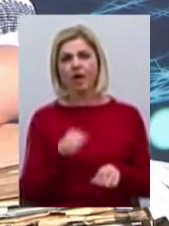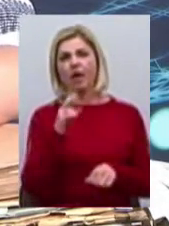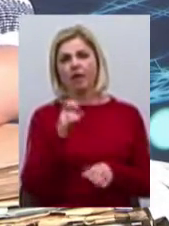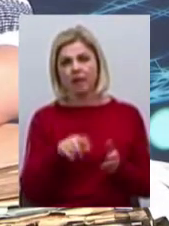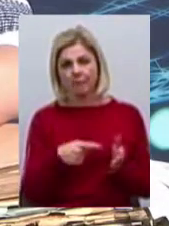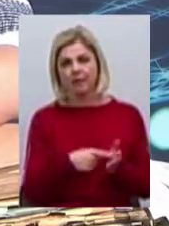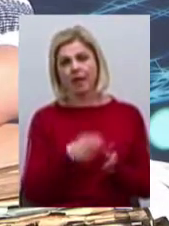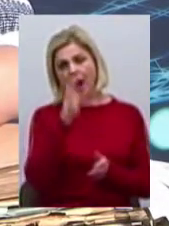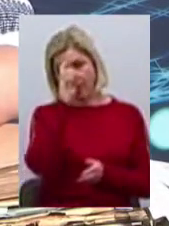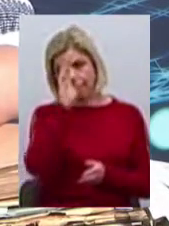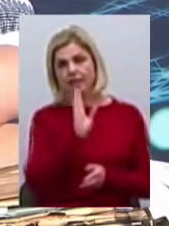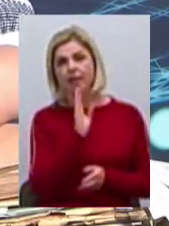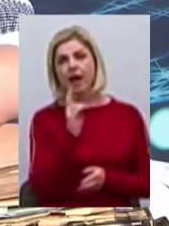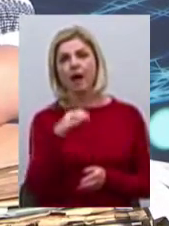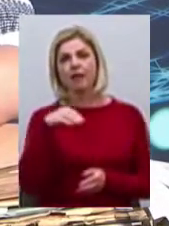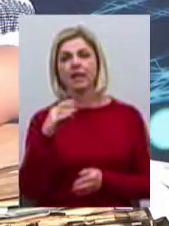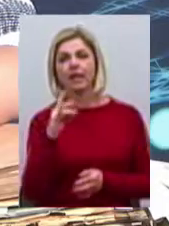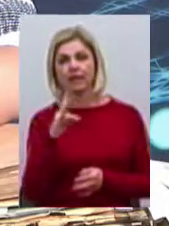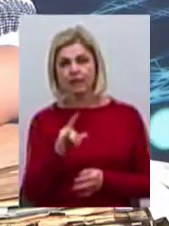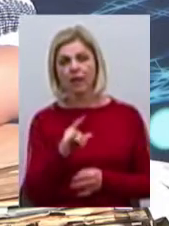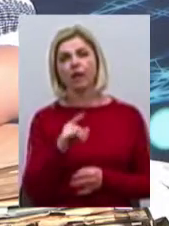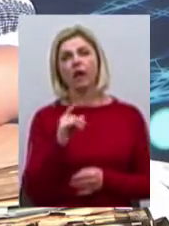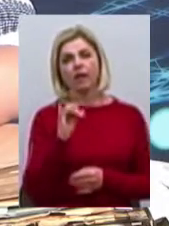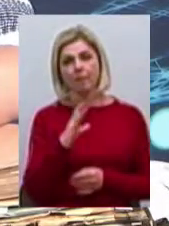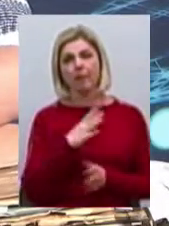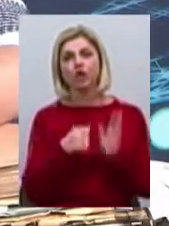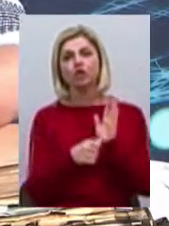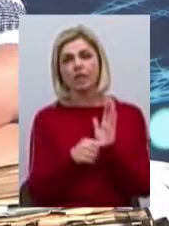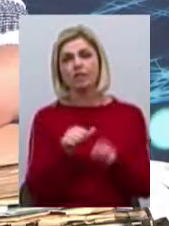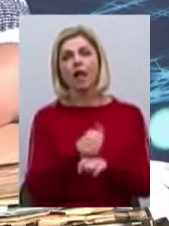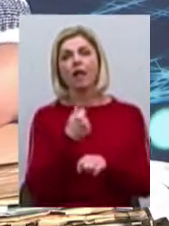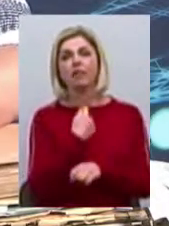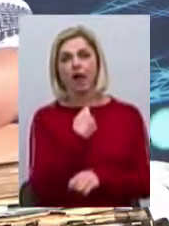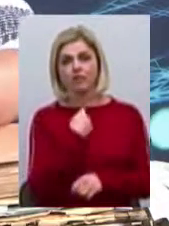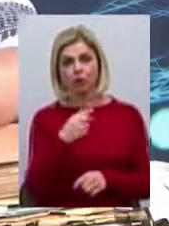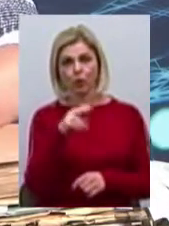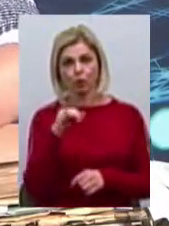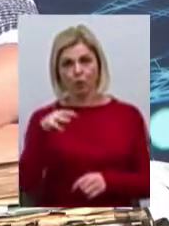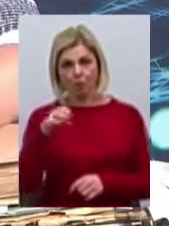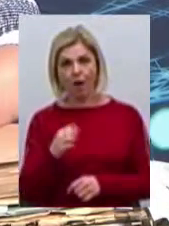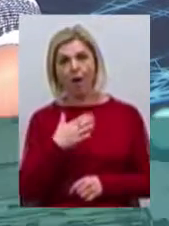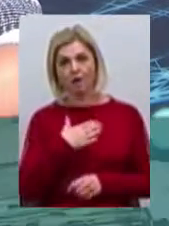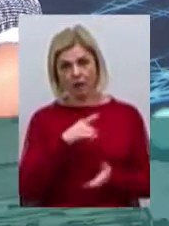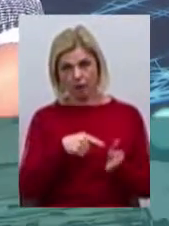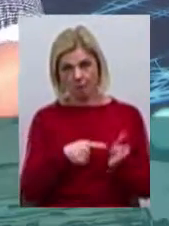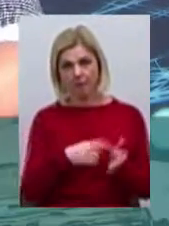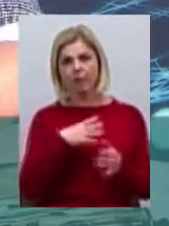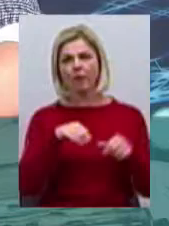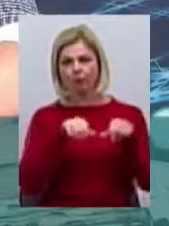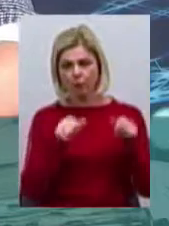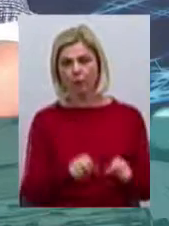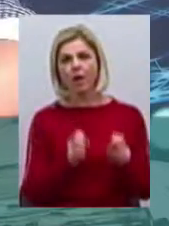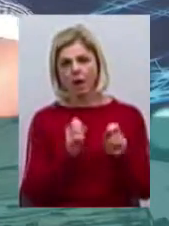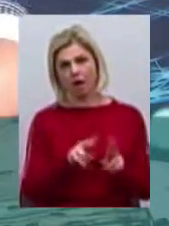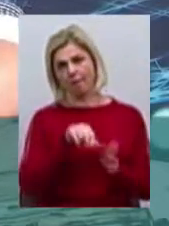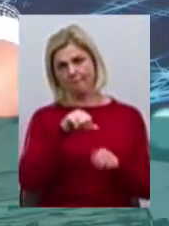імперії Катерини II, обирається шестигласна дума. Наше місто оформлюється як місто. Розумієте, коли ми говоримо